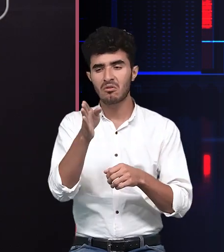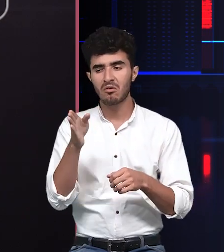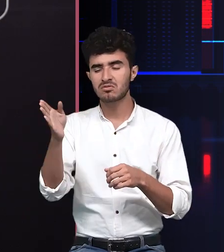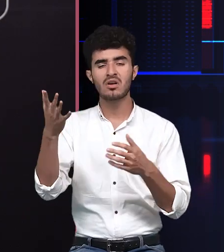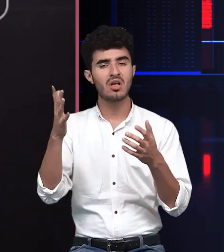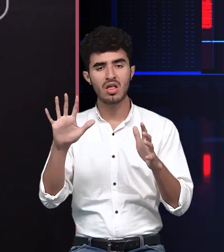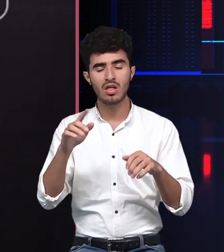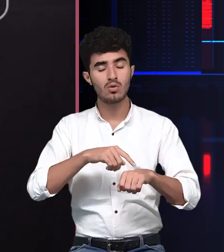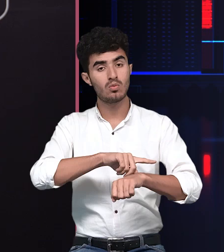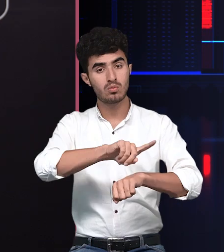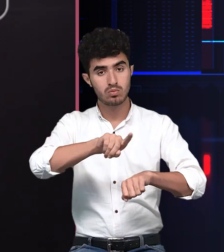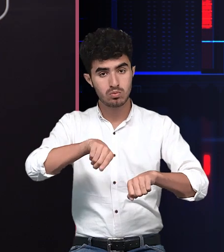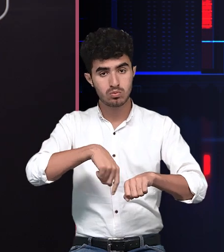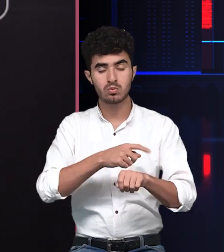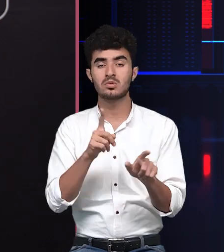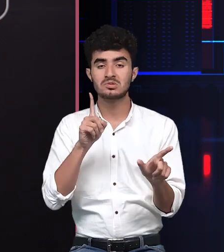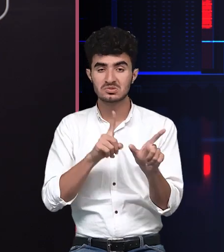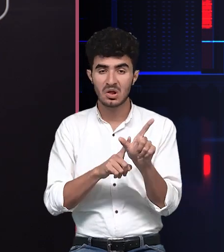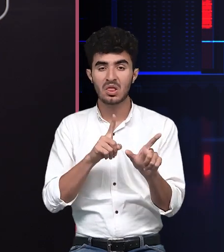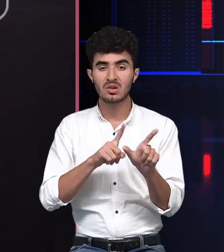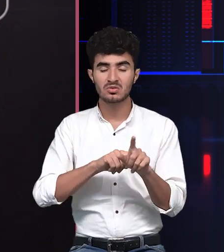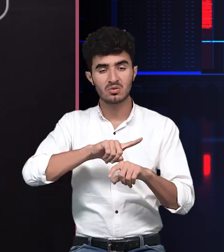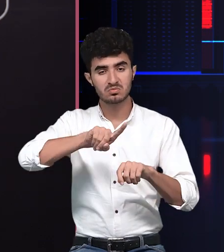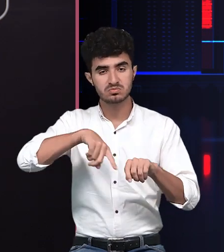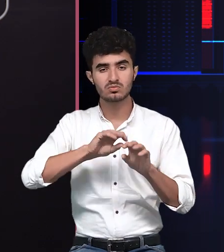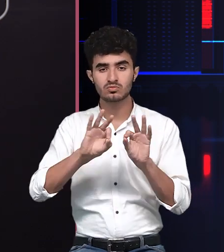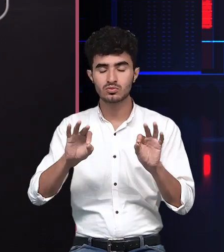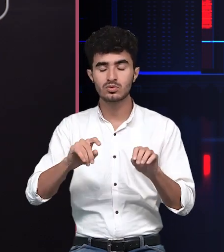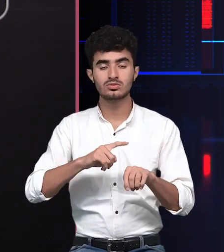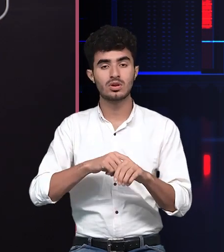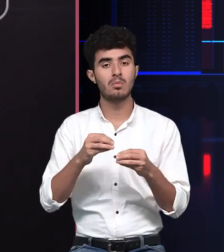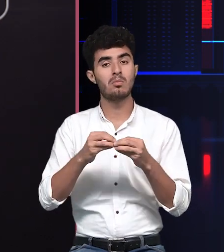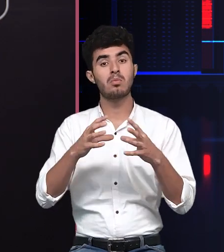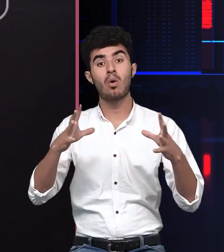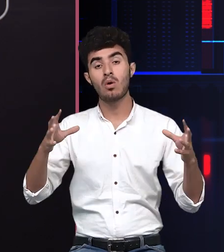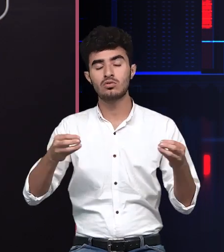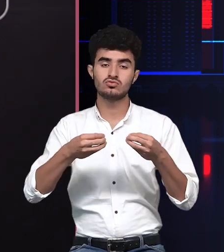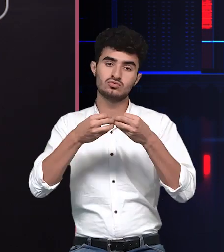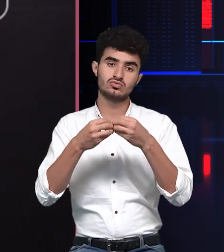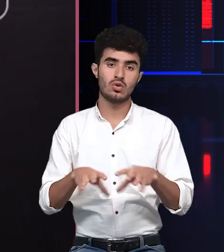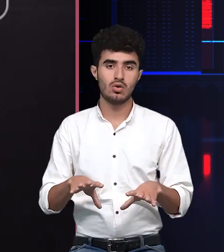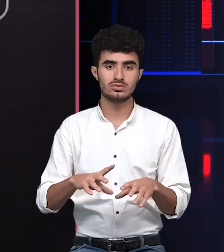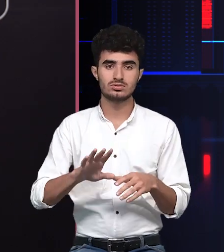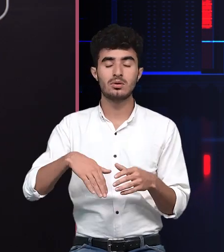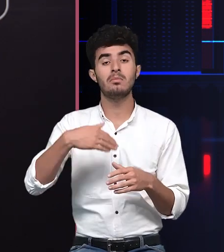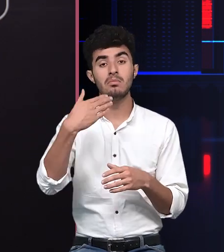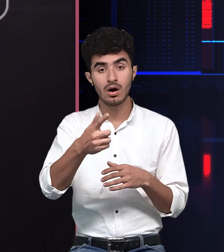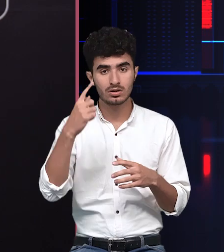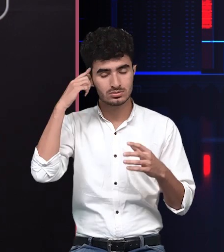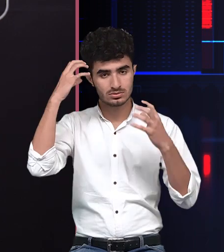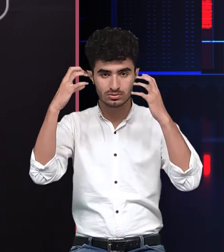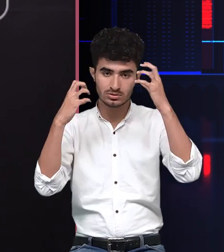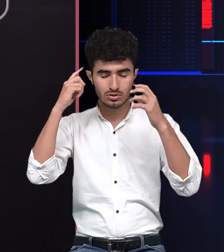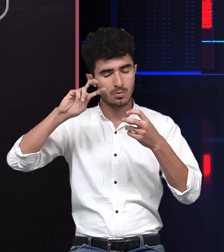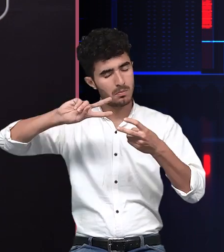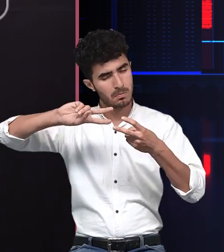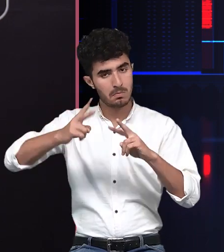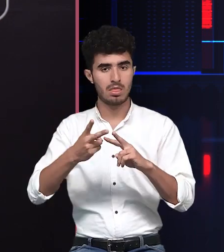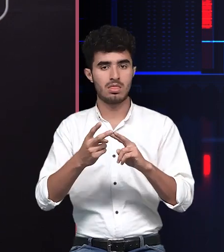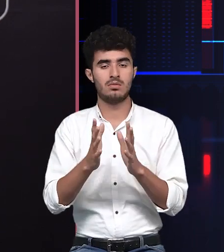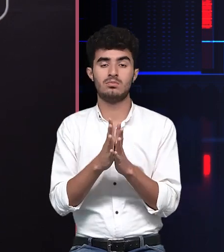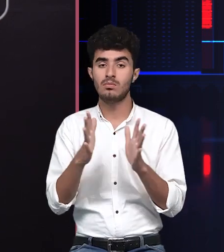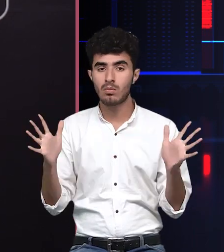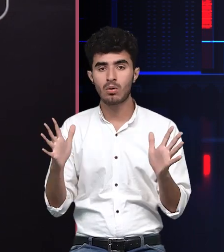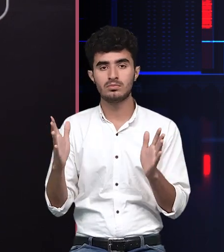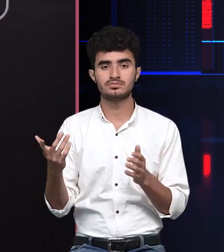था। एक तो ये बहुत बड़ा इशू था साइकाइट्री में जो अभी तक चल रहा है। अभी तक भी यही होता है कि अब पढ़े